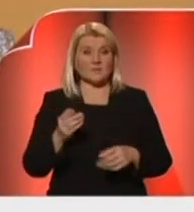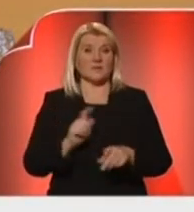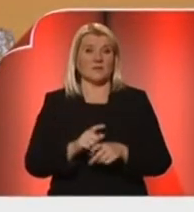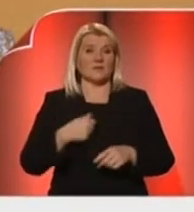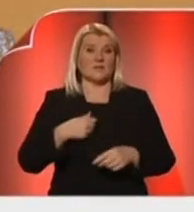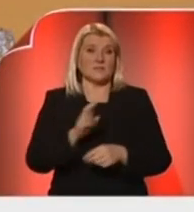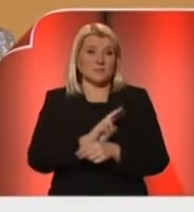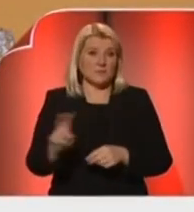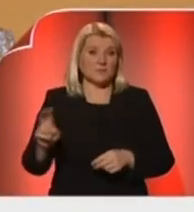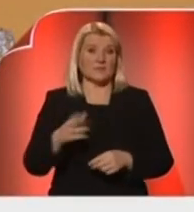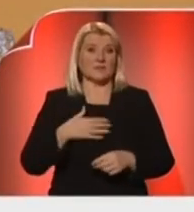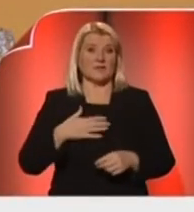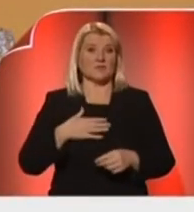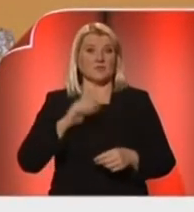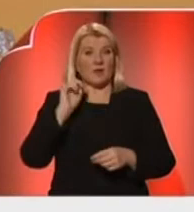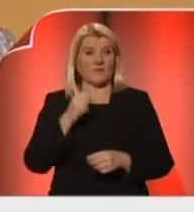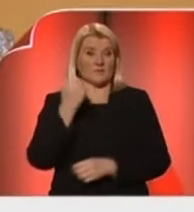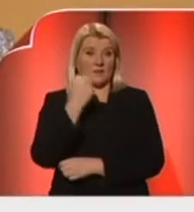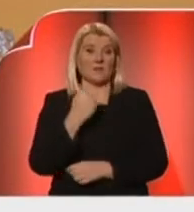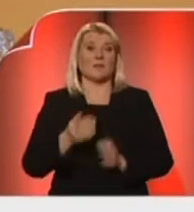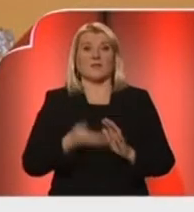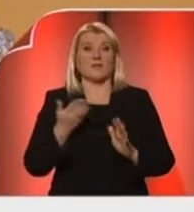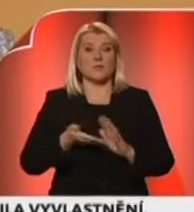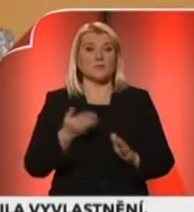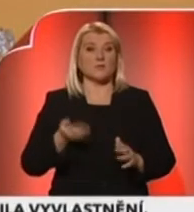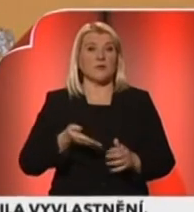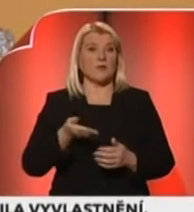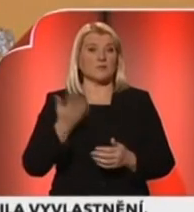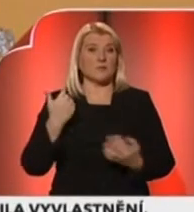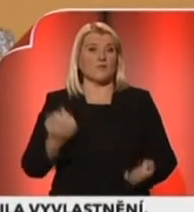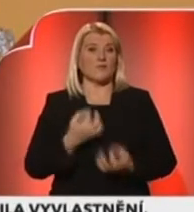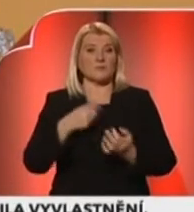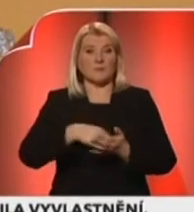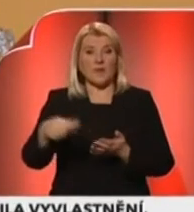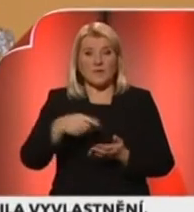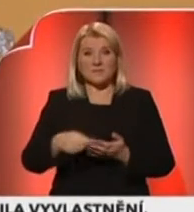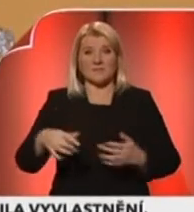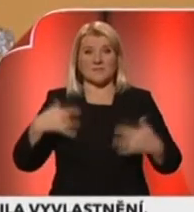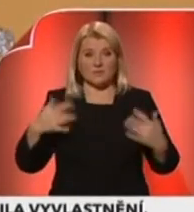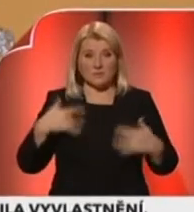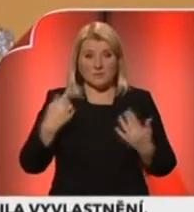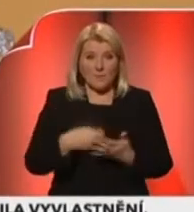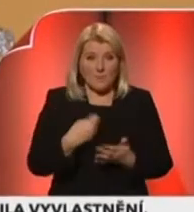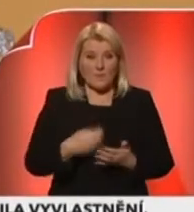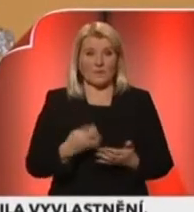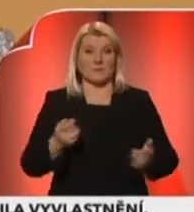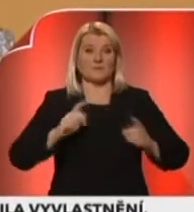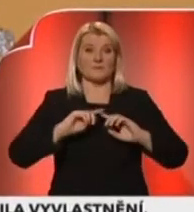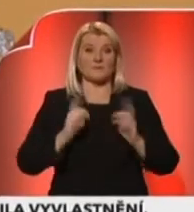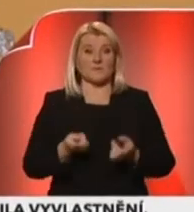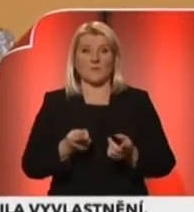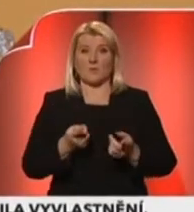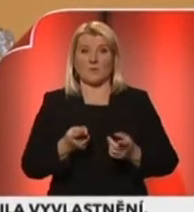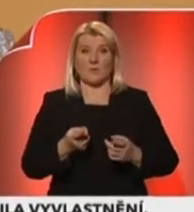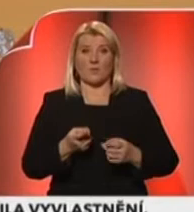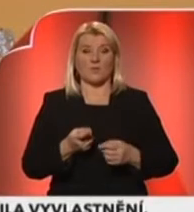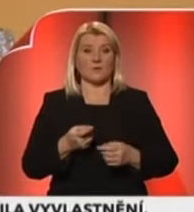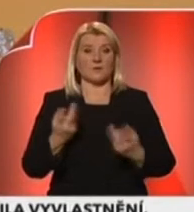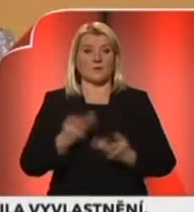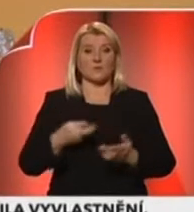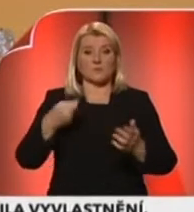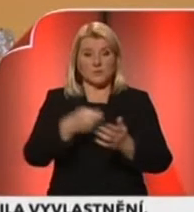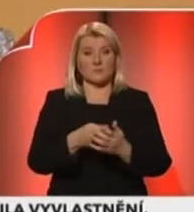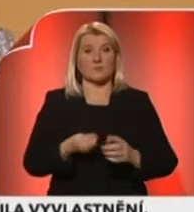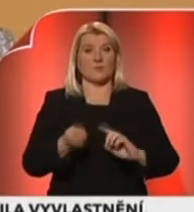plnit naše vlajkové lodi. Víte, že to bylo například proplácení zdravotnických poplatků nebo